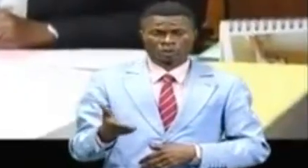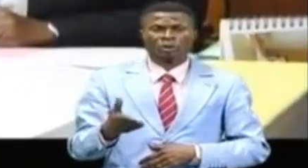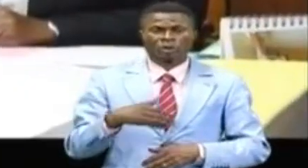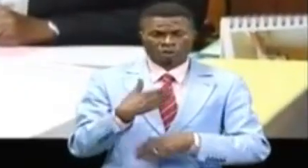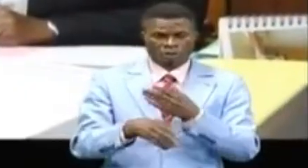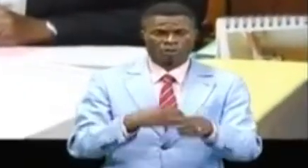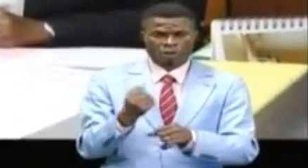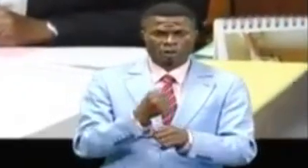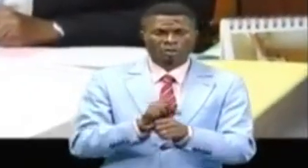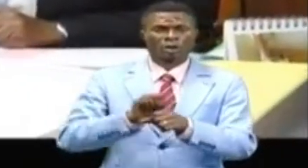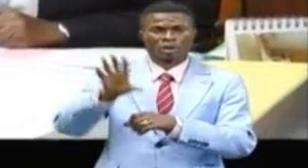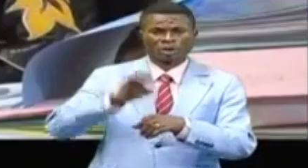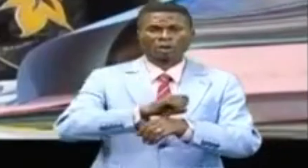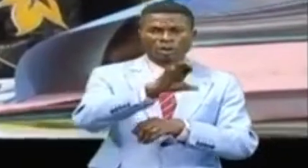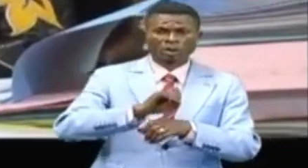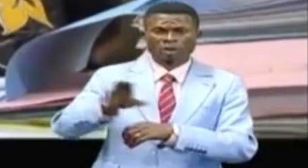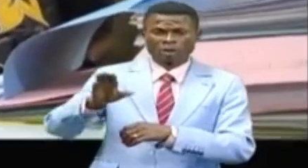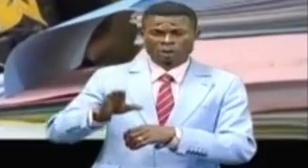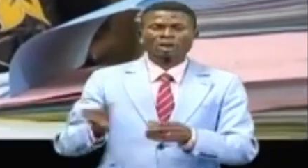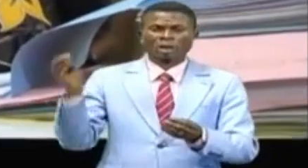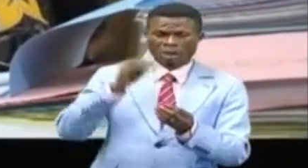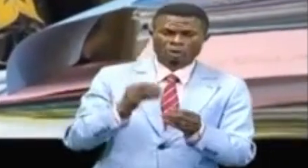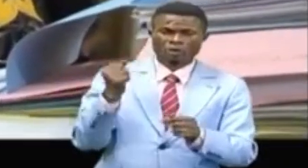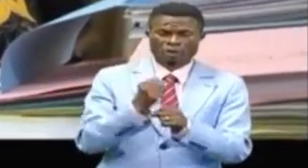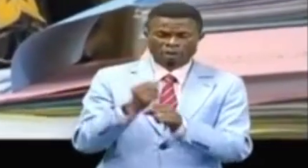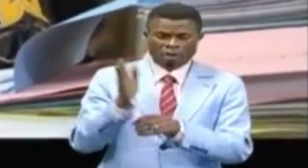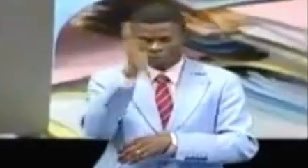sont déployées et y intensifient le patrouille.